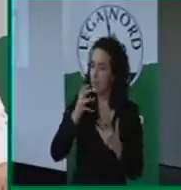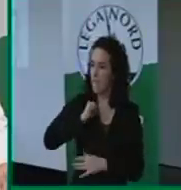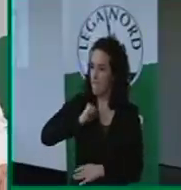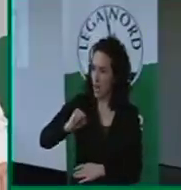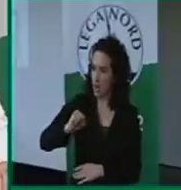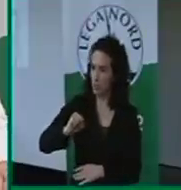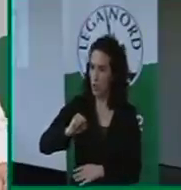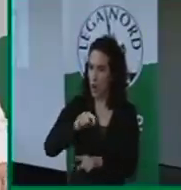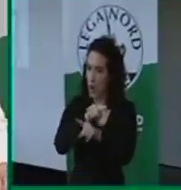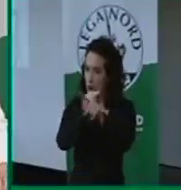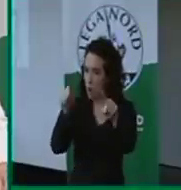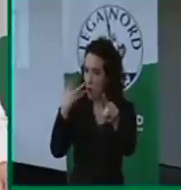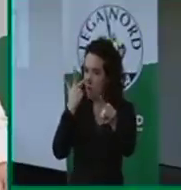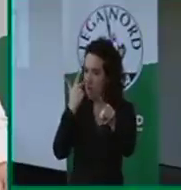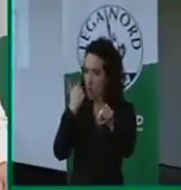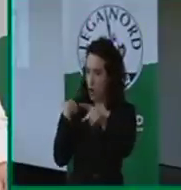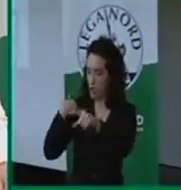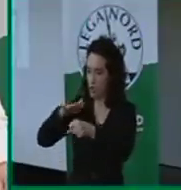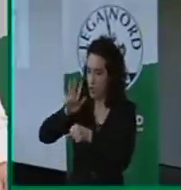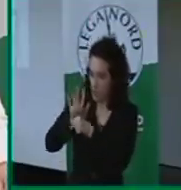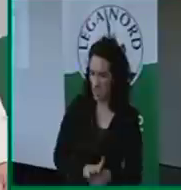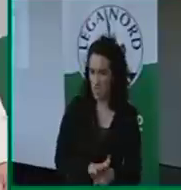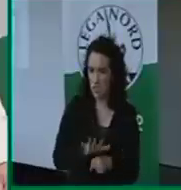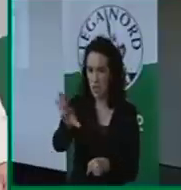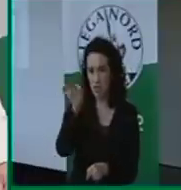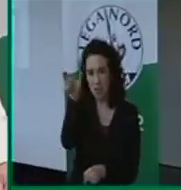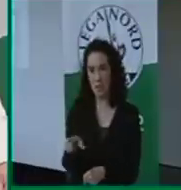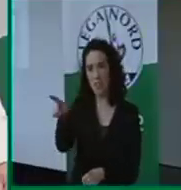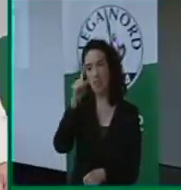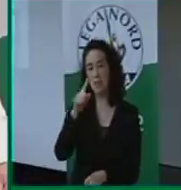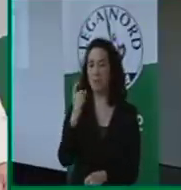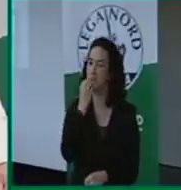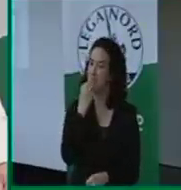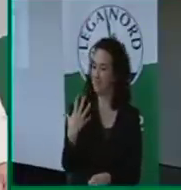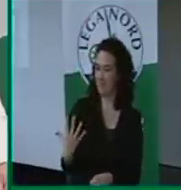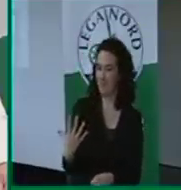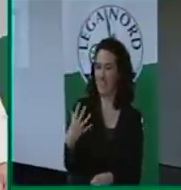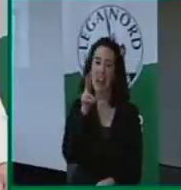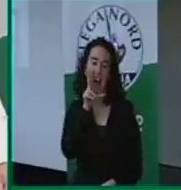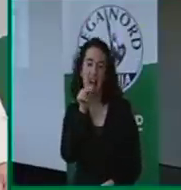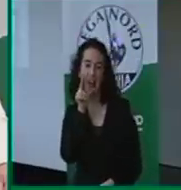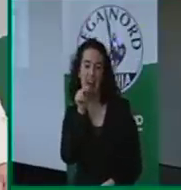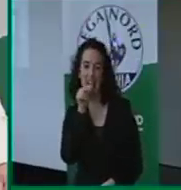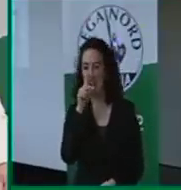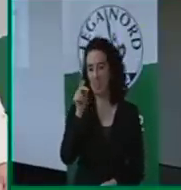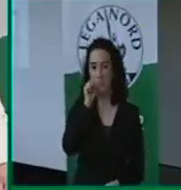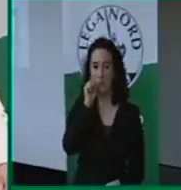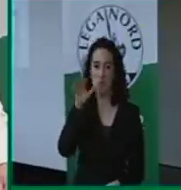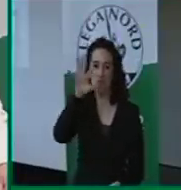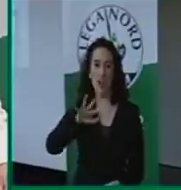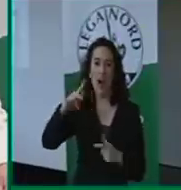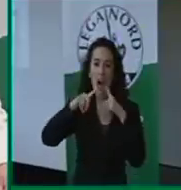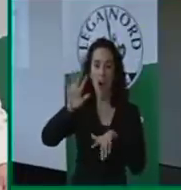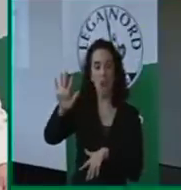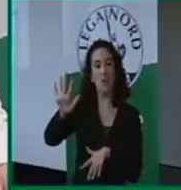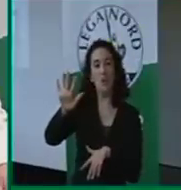finire la partita ne hanno scelto uno simpatico che parla in toscano perché devono finire